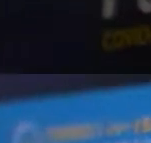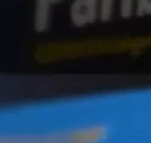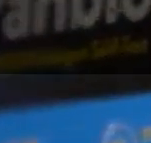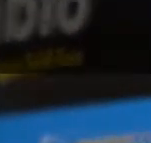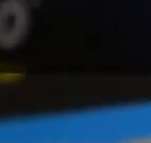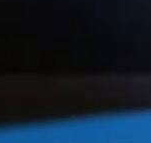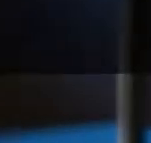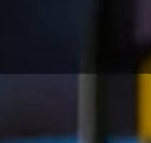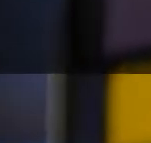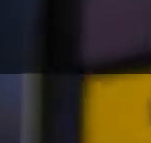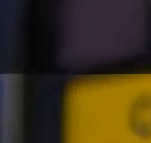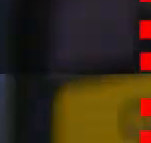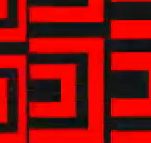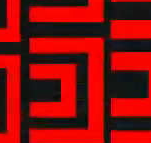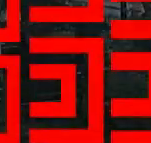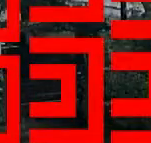הערים מתנגדים לדחייה.